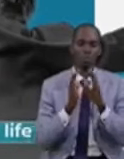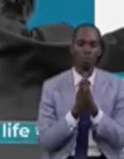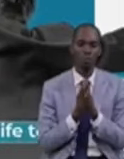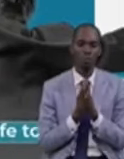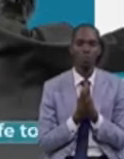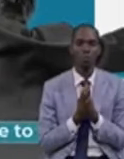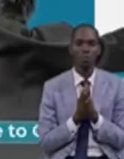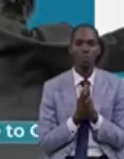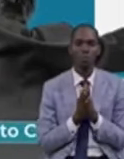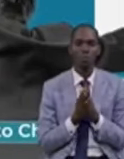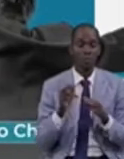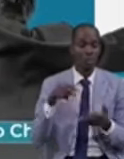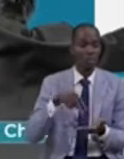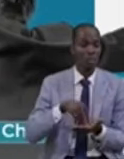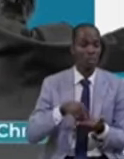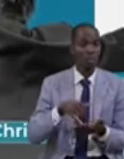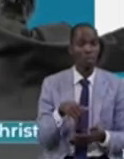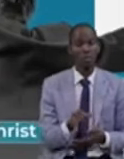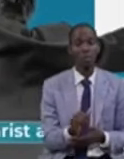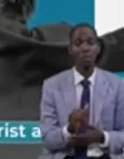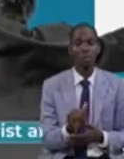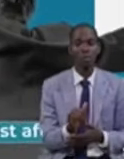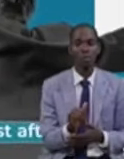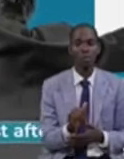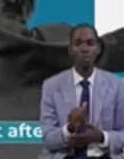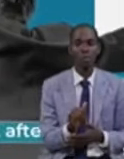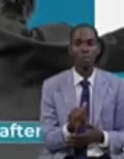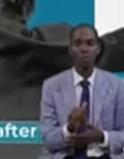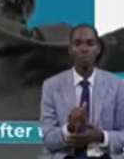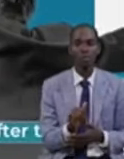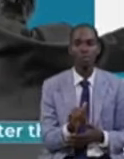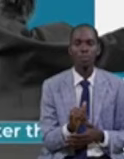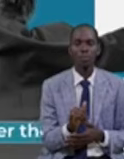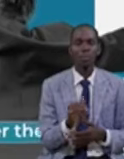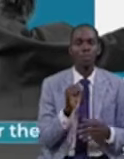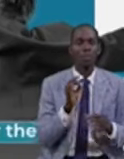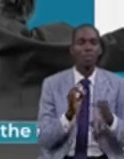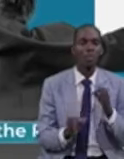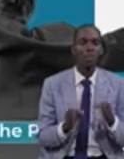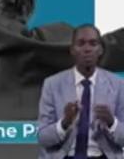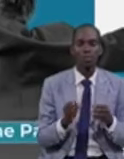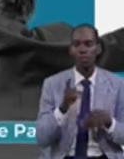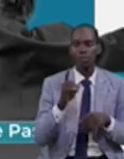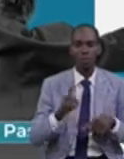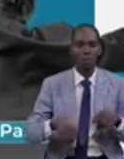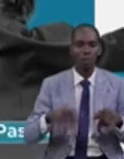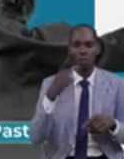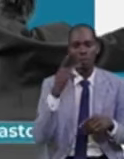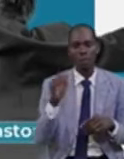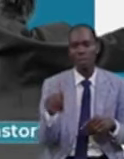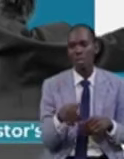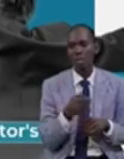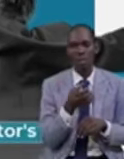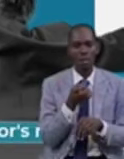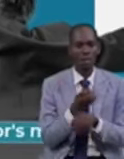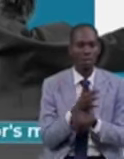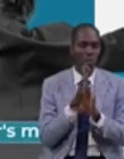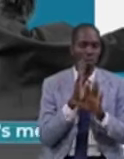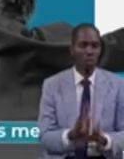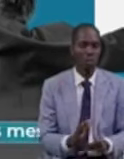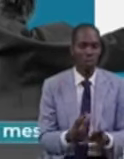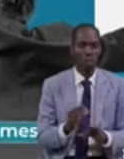miracles vous qui avez levé la main si on nous a pas encore identifié rester debout qu'on